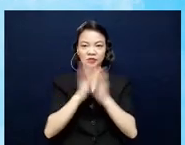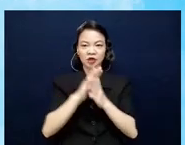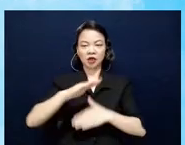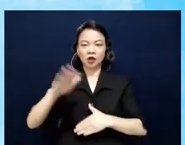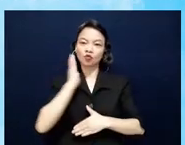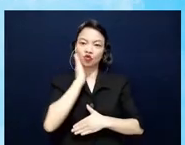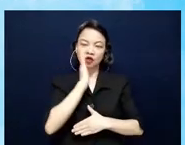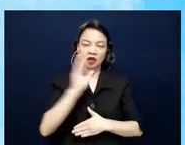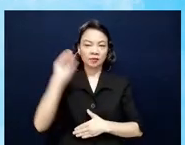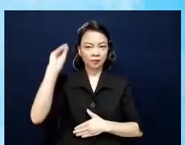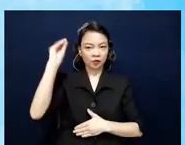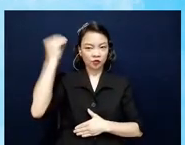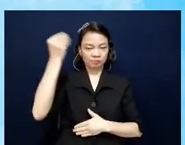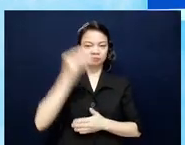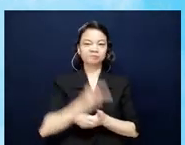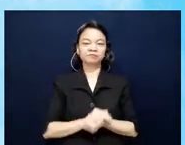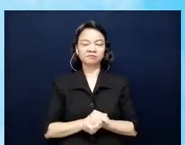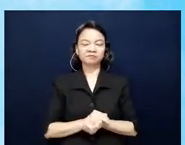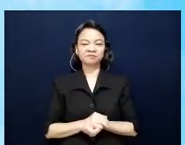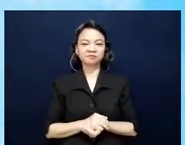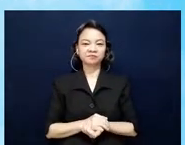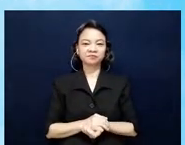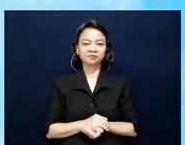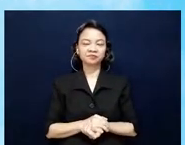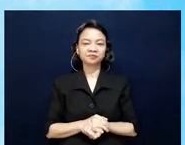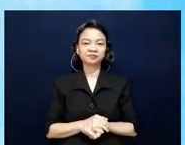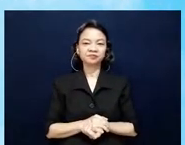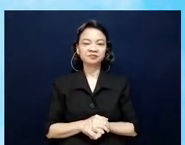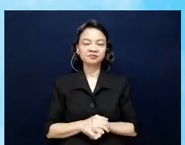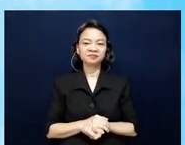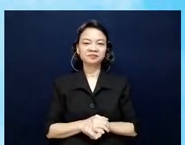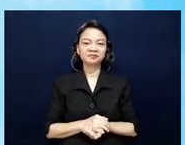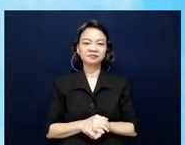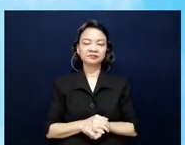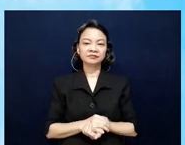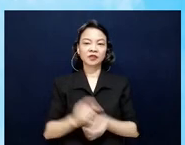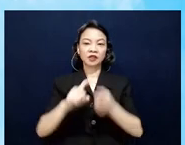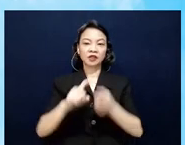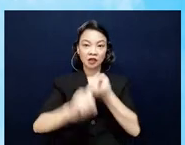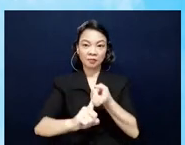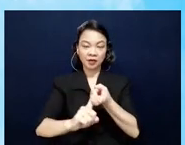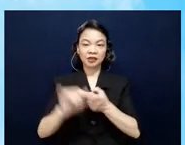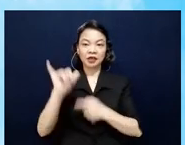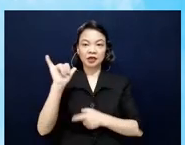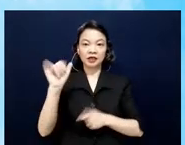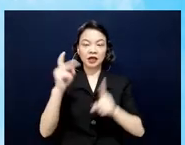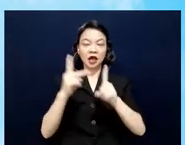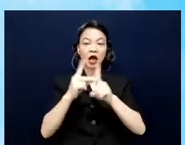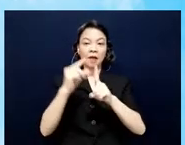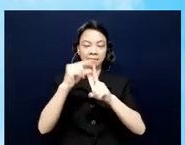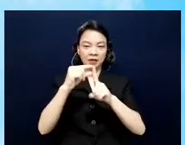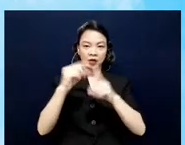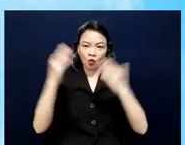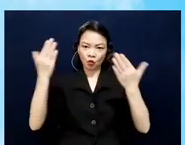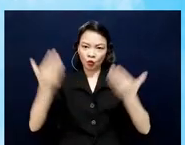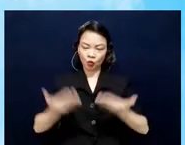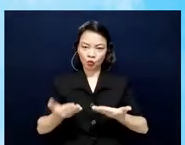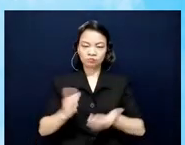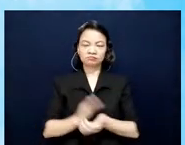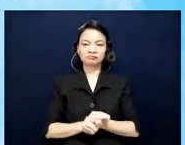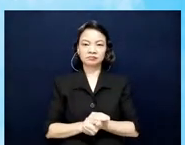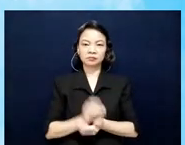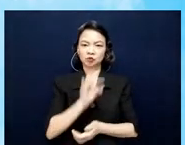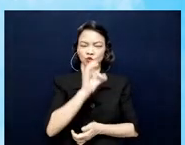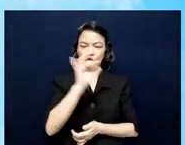ya Bu. Baik, Bapak Ibu hadirin sekalian, sahabat YHP, kalau tadi kita sudah mendengarkan sambutan-sambutan dari berbagai macam pihak yang